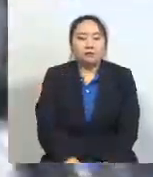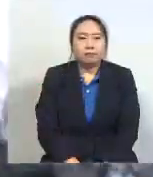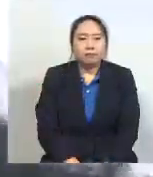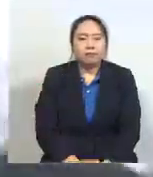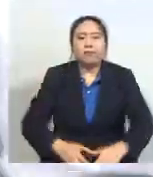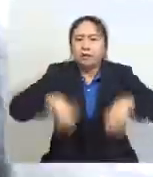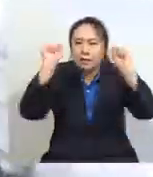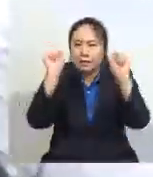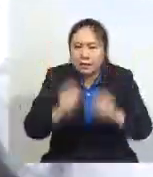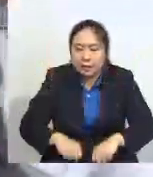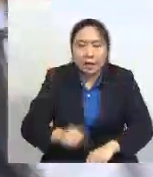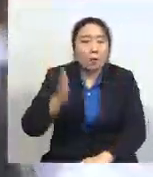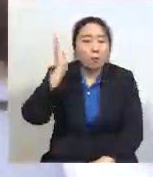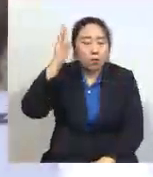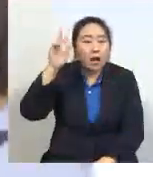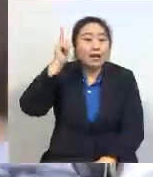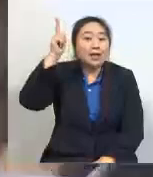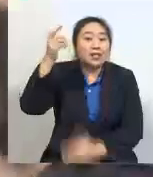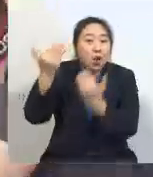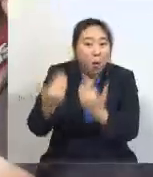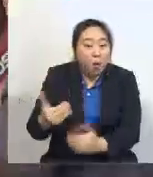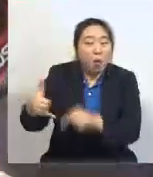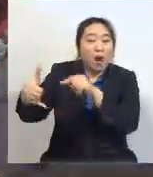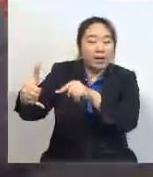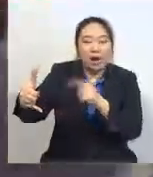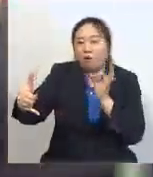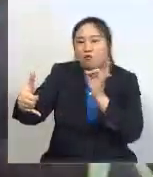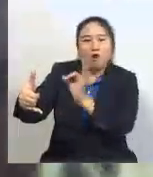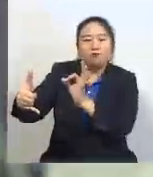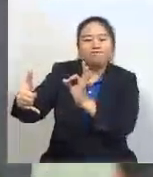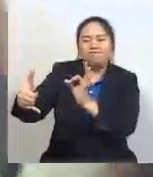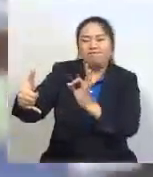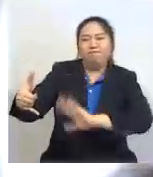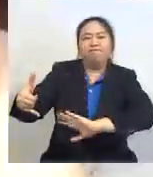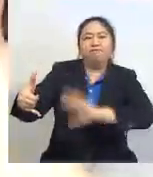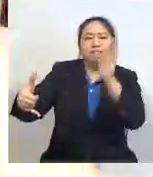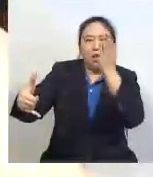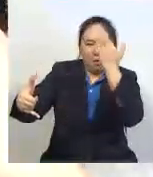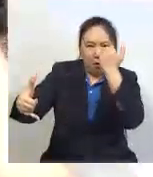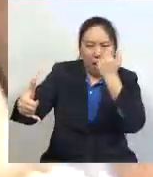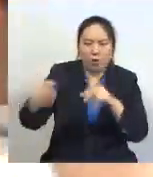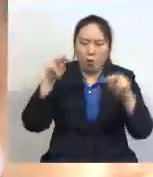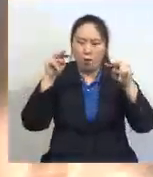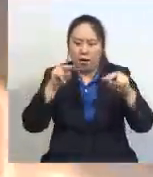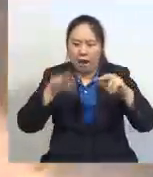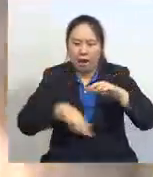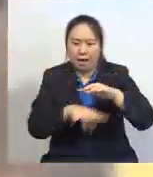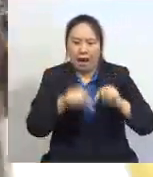มีคำพิพากษายกฟ้องนายพานทองแท้ไม่ผิดฐานฟอกเงินเนื่องจากเห็นว่าพยานหลักฐานโจทย์ไม่